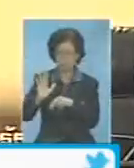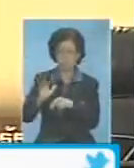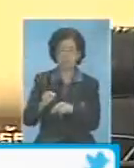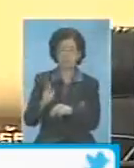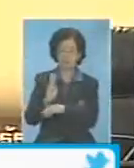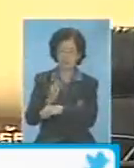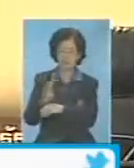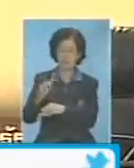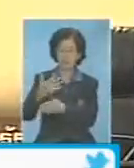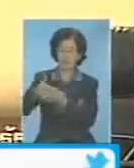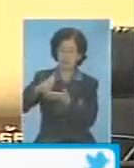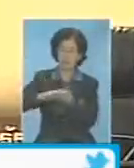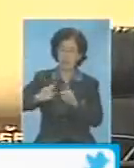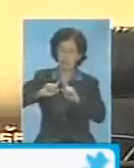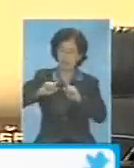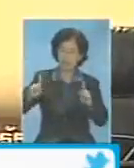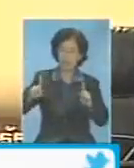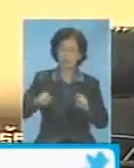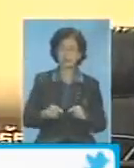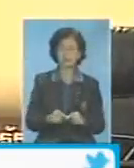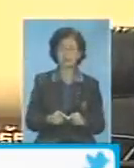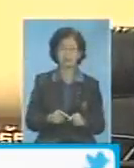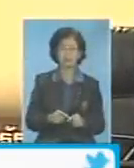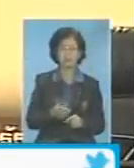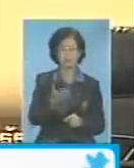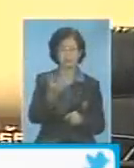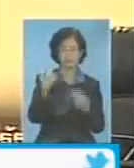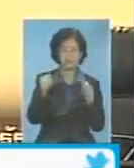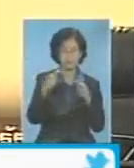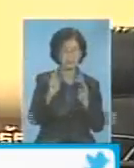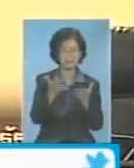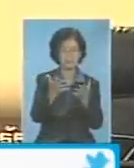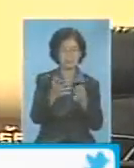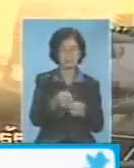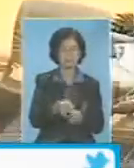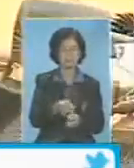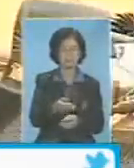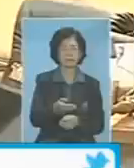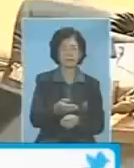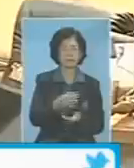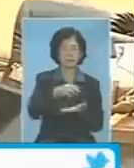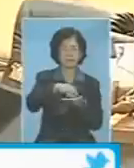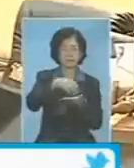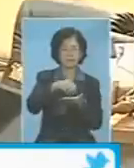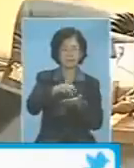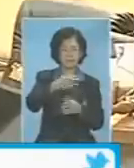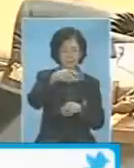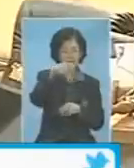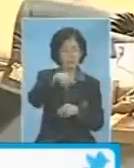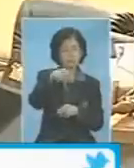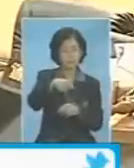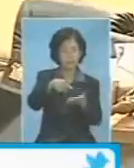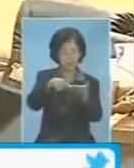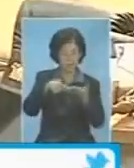างเพราะครอบครัวของคนร้ายเขาไม่มีส่วนรู้เห็นมันเป็นเรื่องเฉพาะตัวส่วนจะเยียวยาในรูปแบบไหนนั้นเป็นอำน